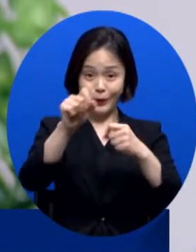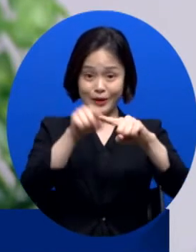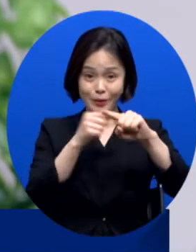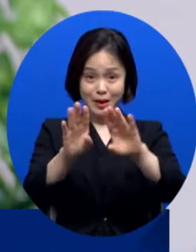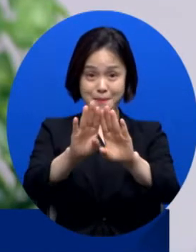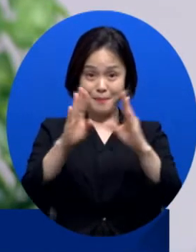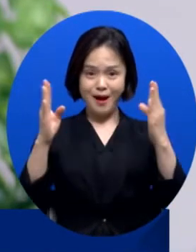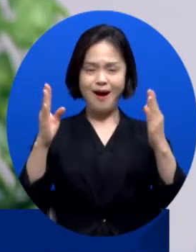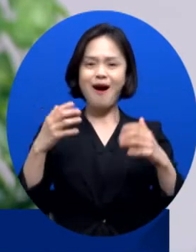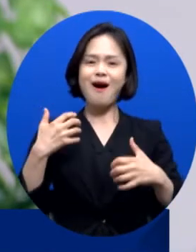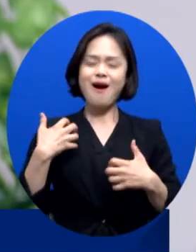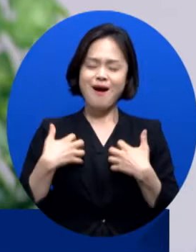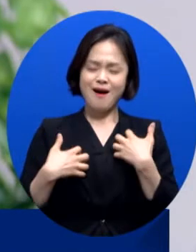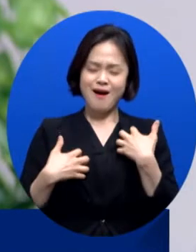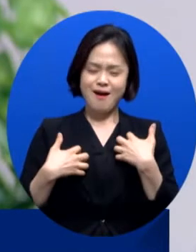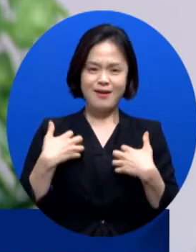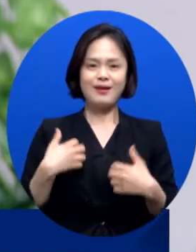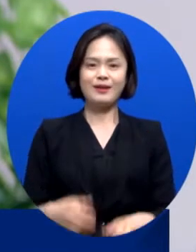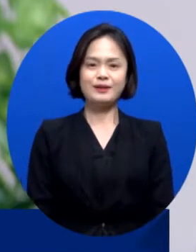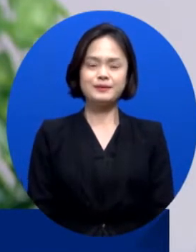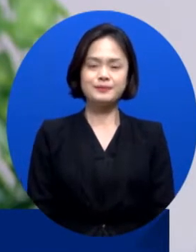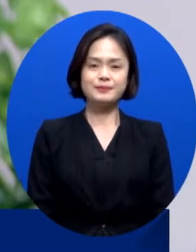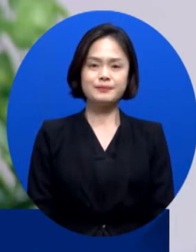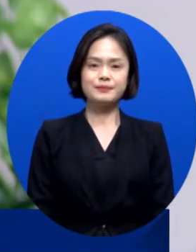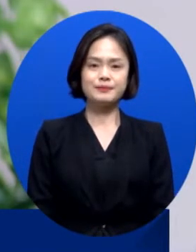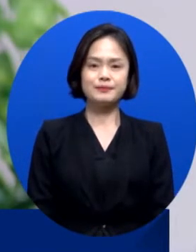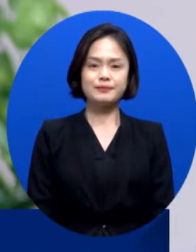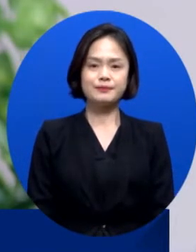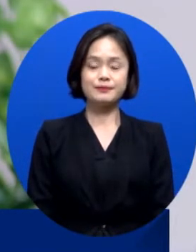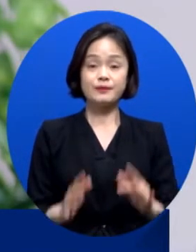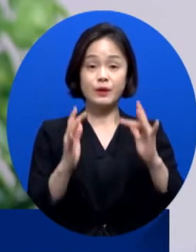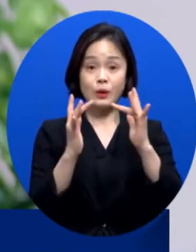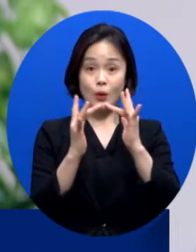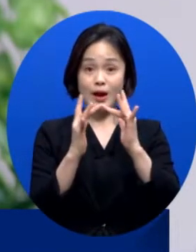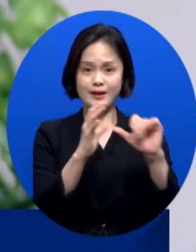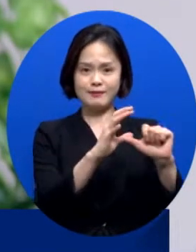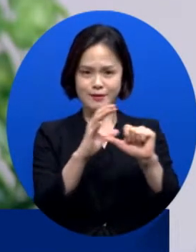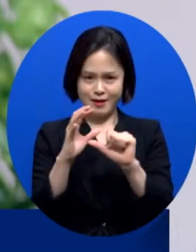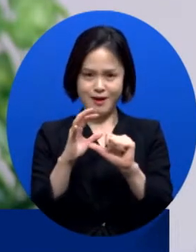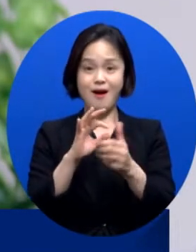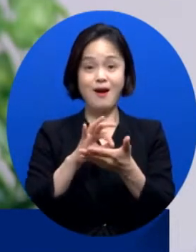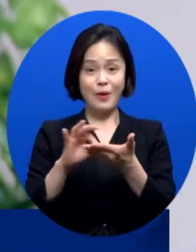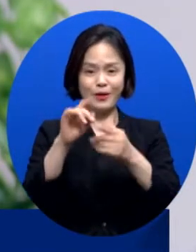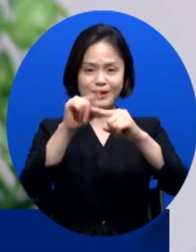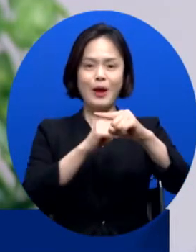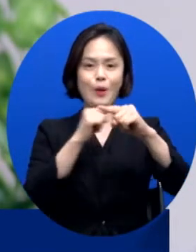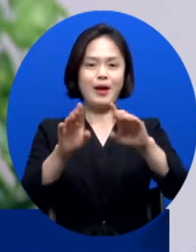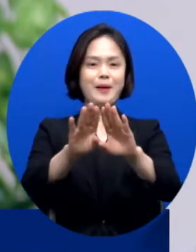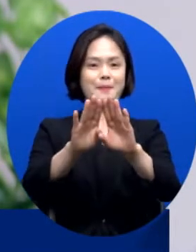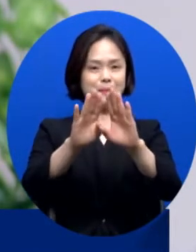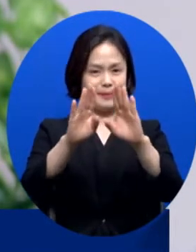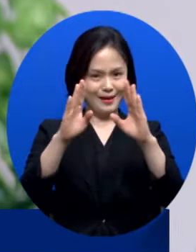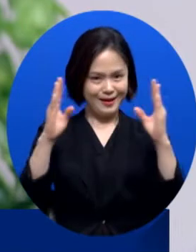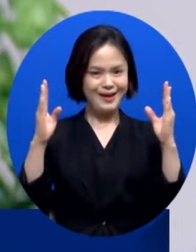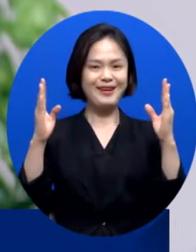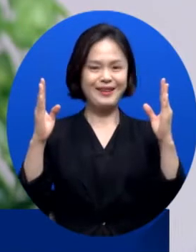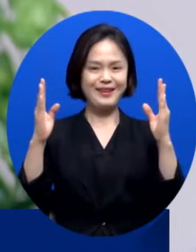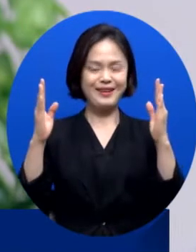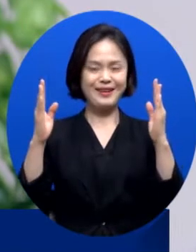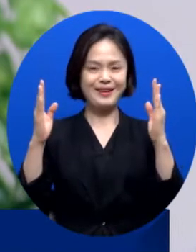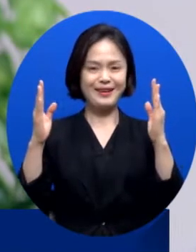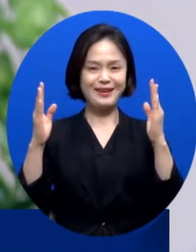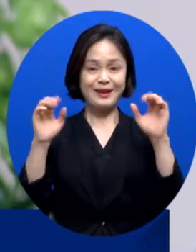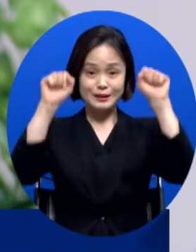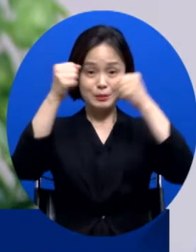참으로 기쁘게 생각합니다. 온라인 국제 태권도 대회는 비대면 시대에